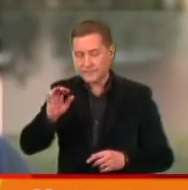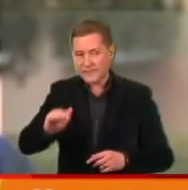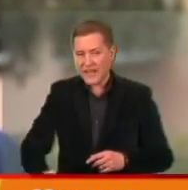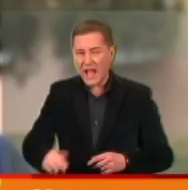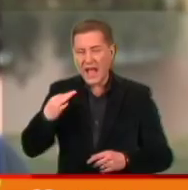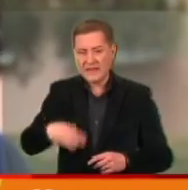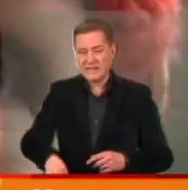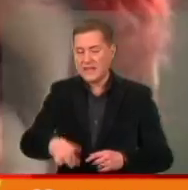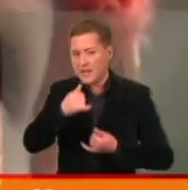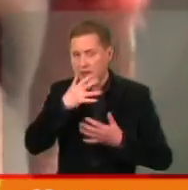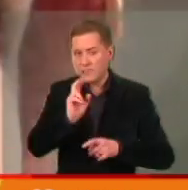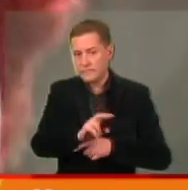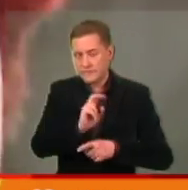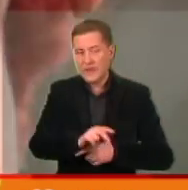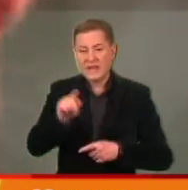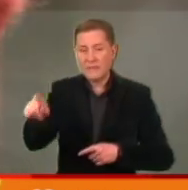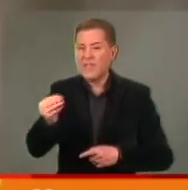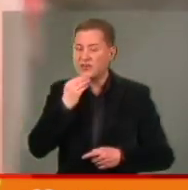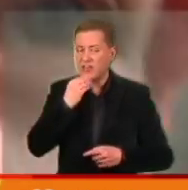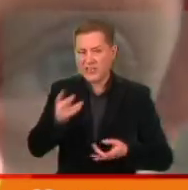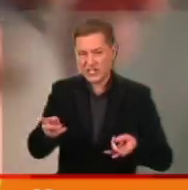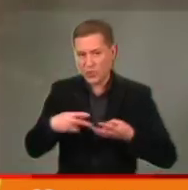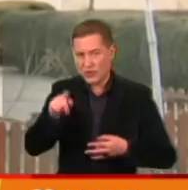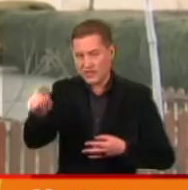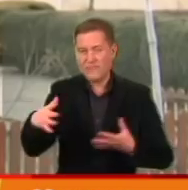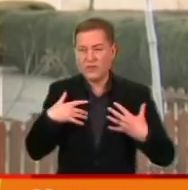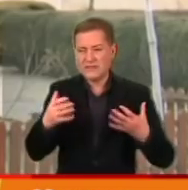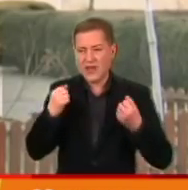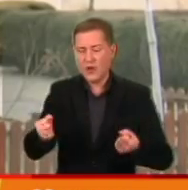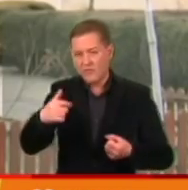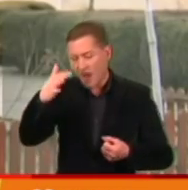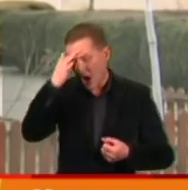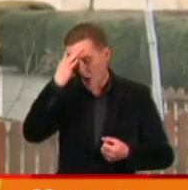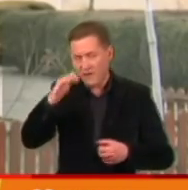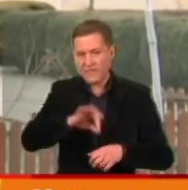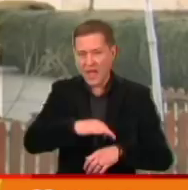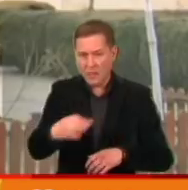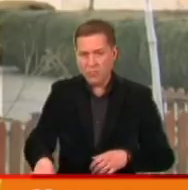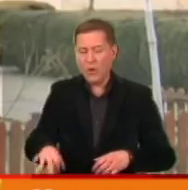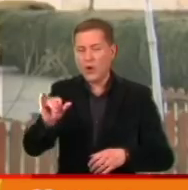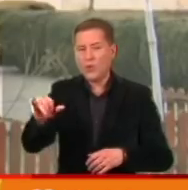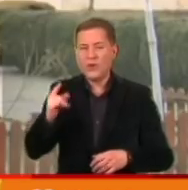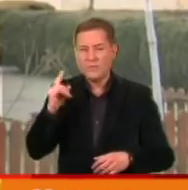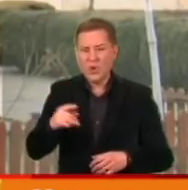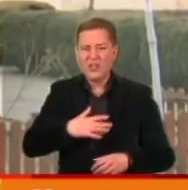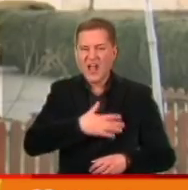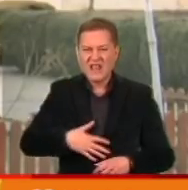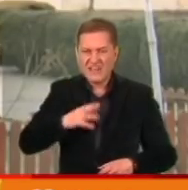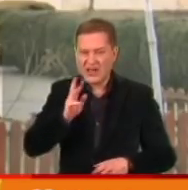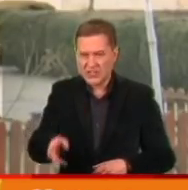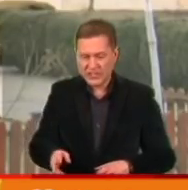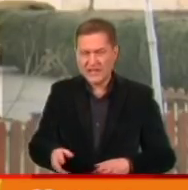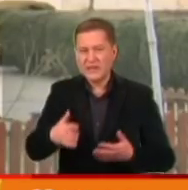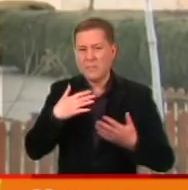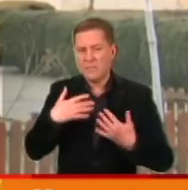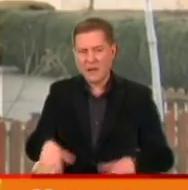в дитячий садок, бо тамтешня їжа шкодить його здоров'ю. Головною болю ребенок этот, у нього тошніт,